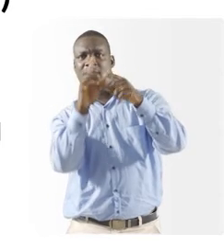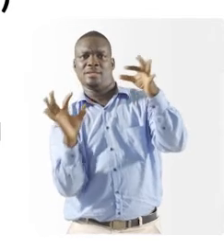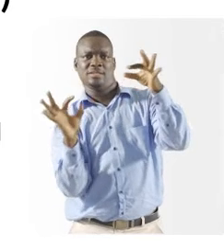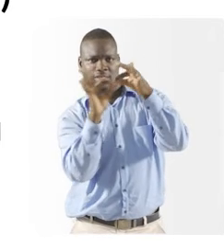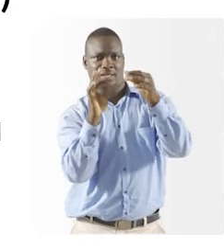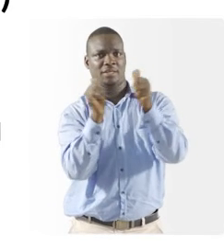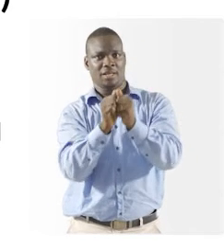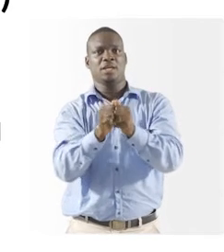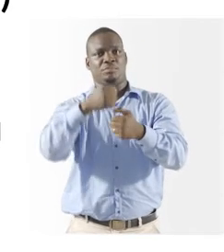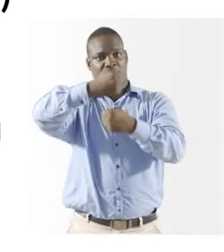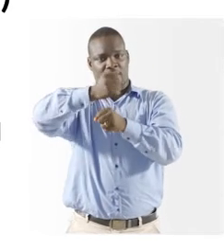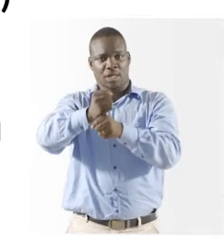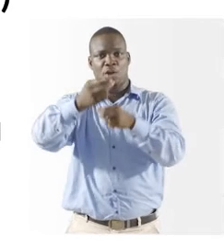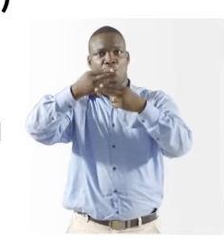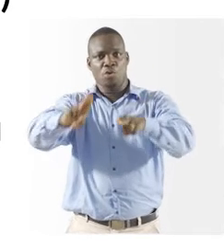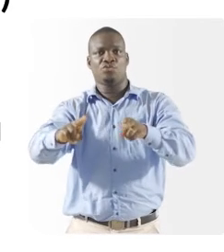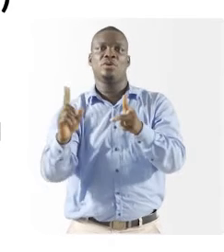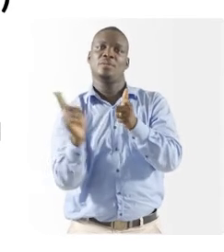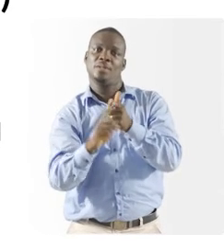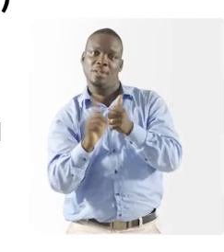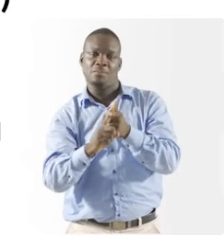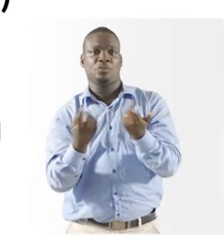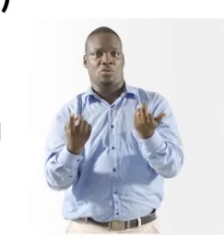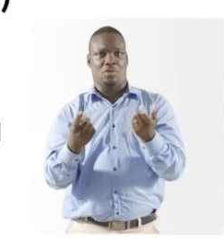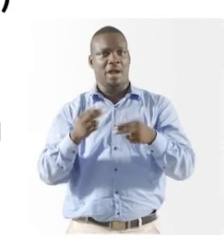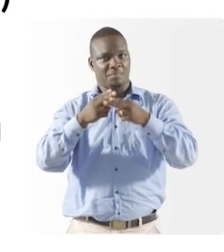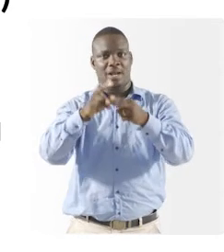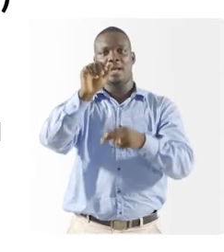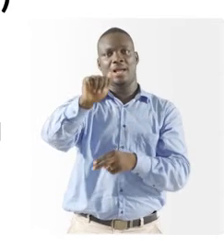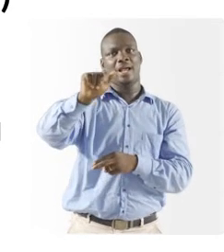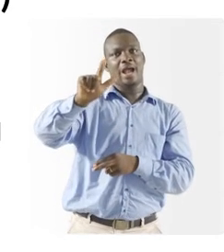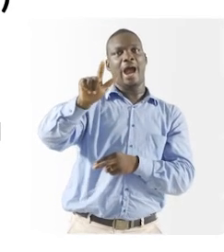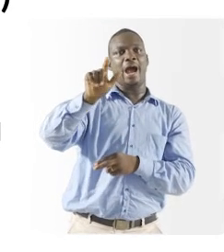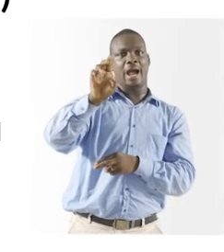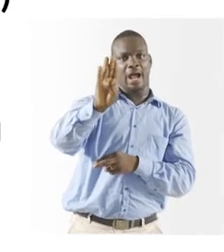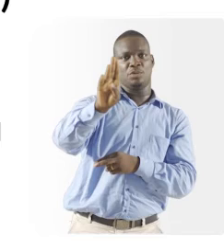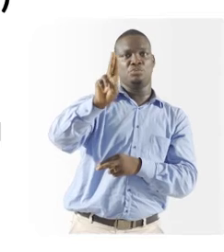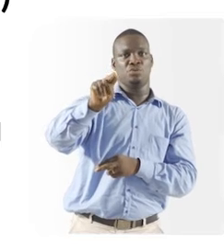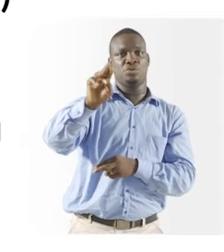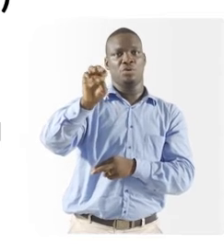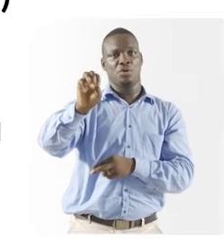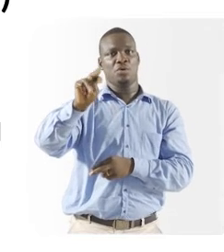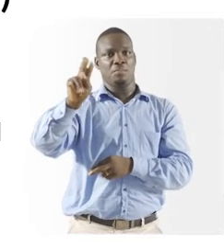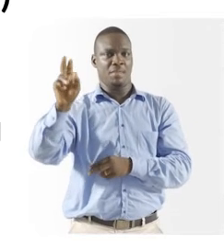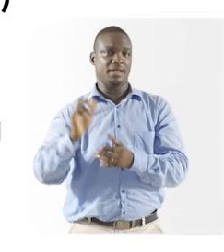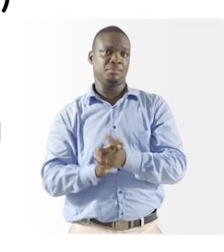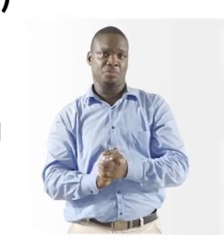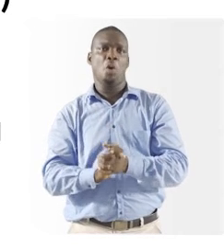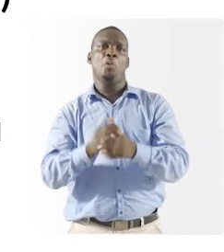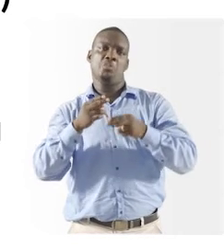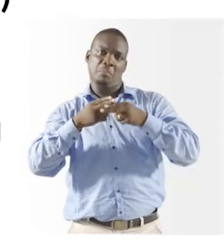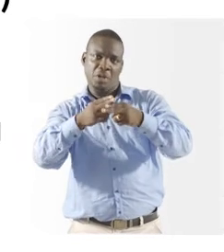l'œuf accessoire ou l'œuf albumène qui est cette fois-ci triploïde, 3N.